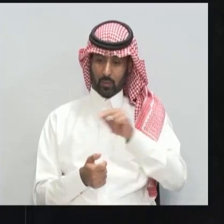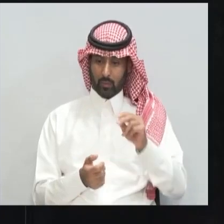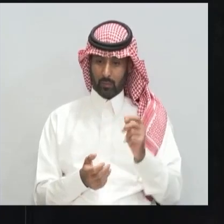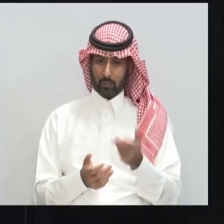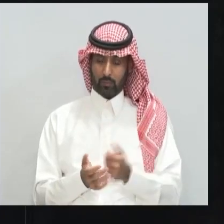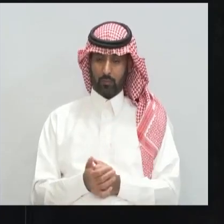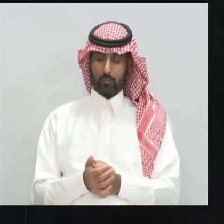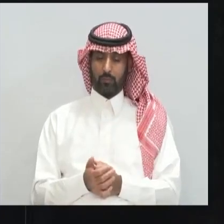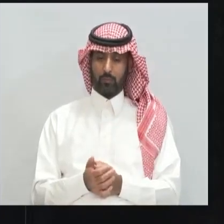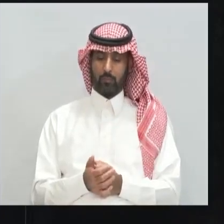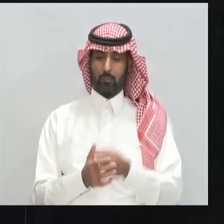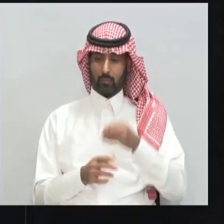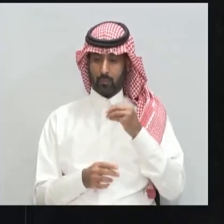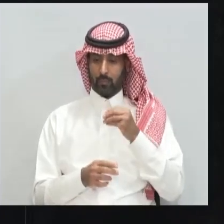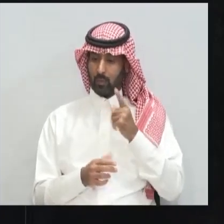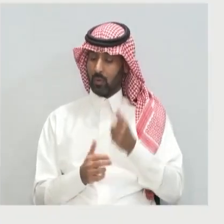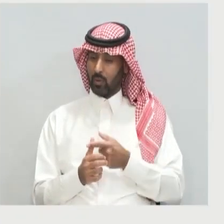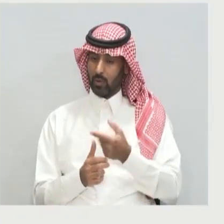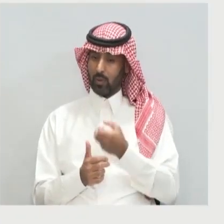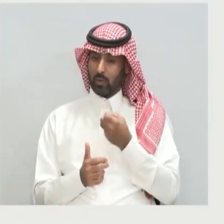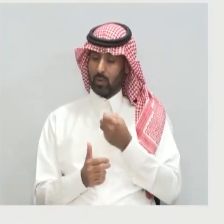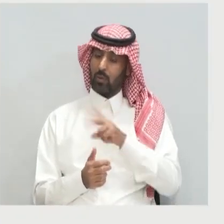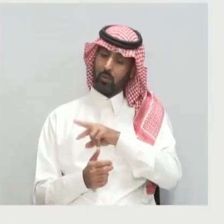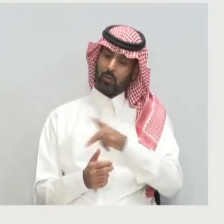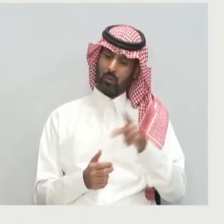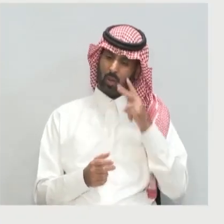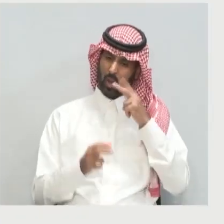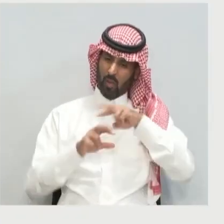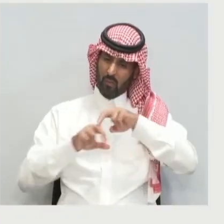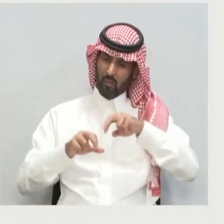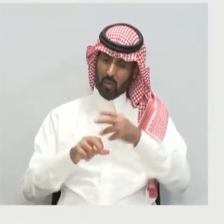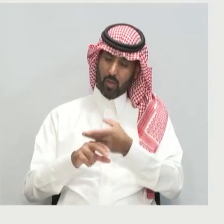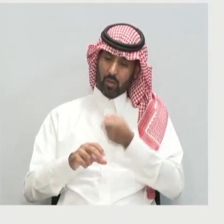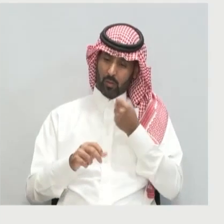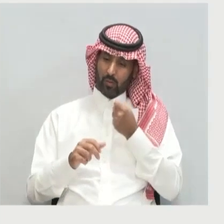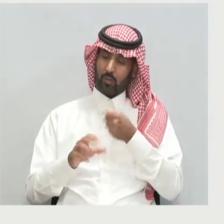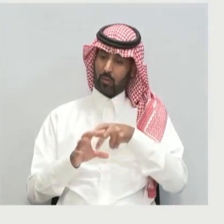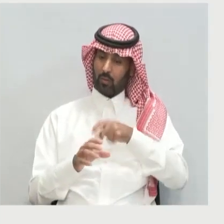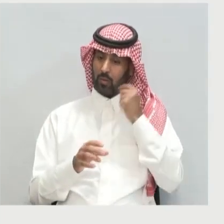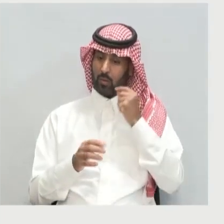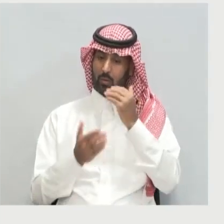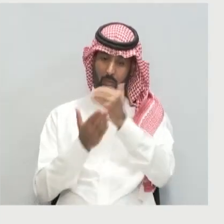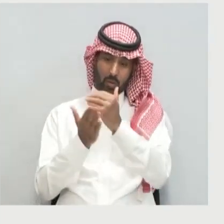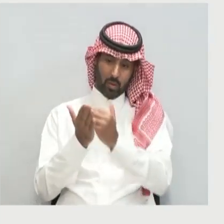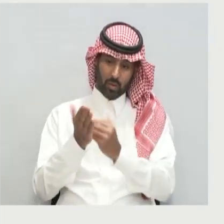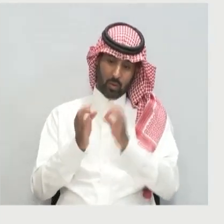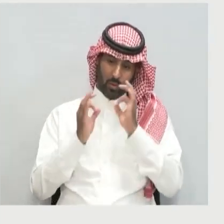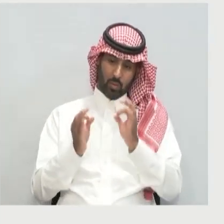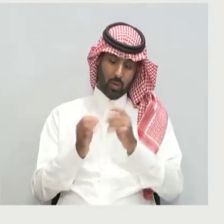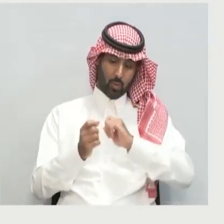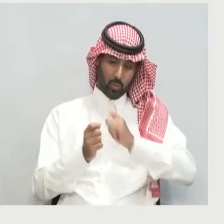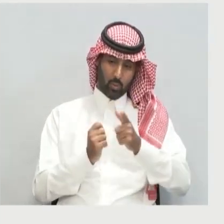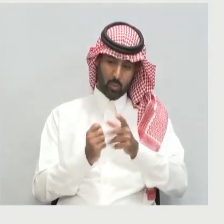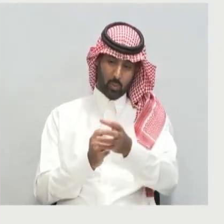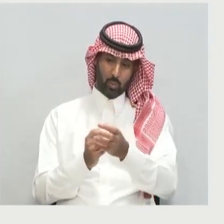احسنتم تختلف نتائج البحث في محركات البحث من حيث الترتيب والدقه وسرعه